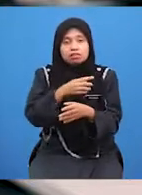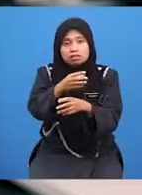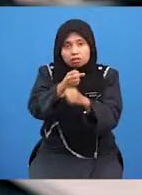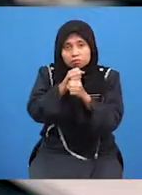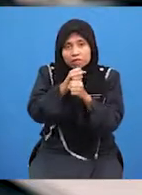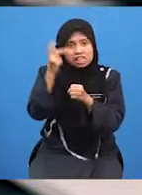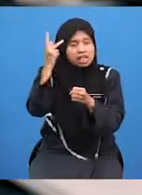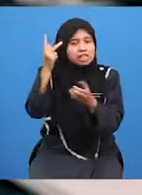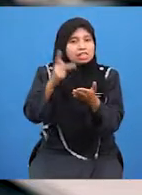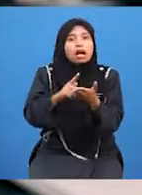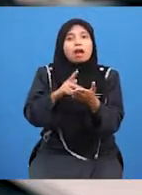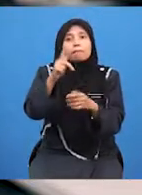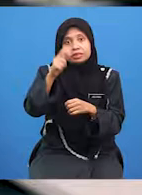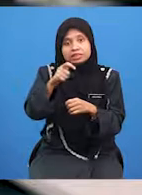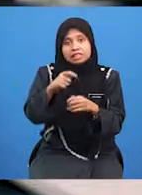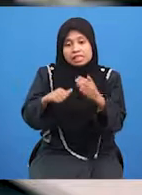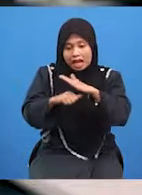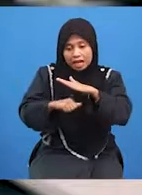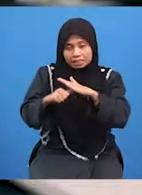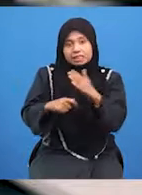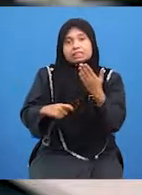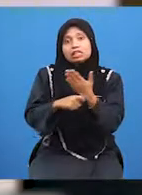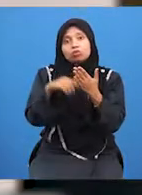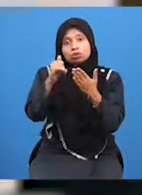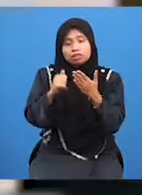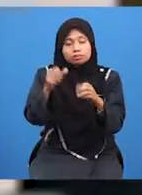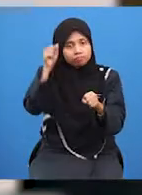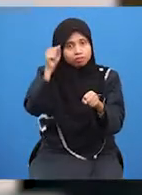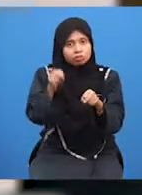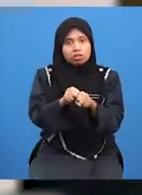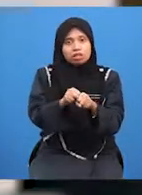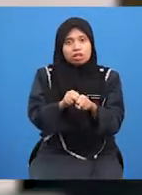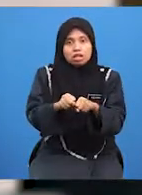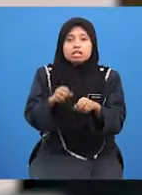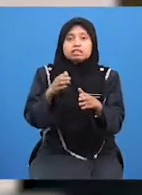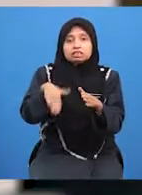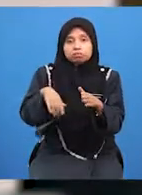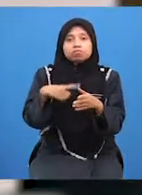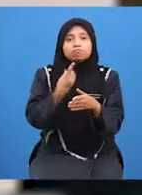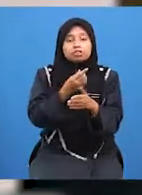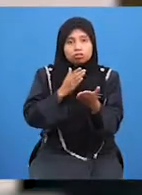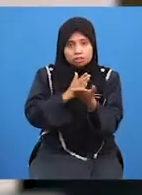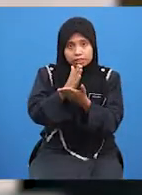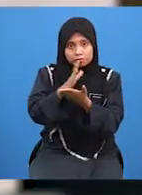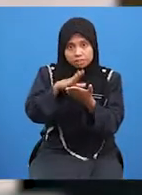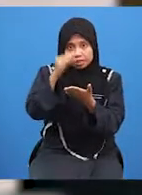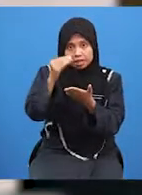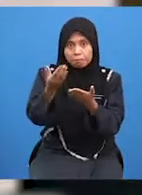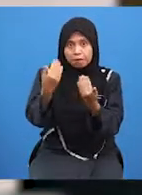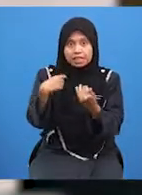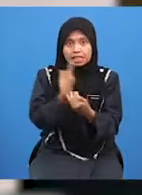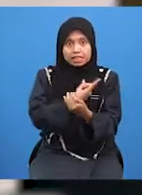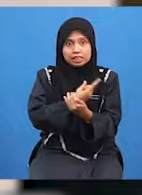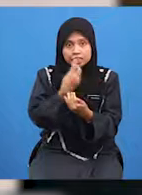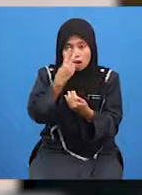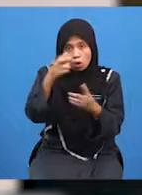dapat mengenal pasti asas teknologi yang sesuai? Sebelum kita meneruskan sesi pembelajaran, mari kita